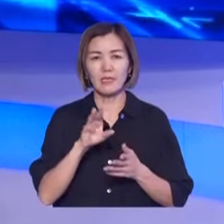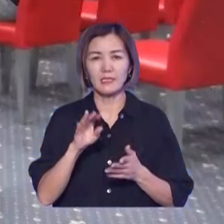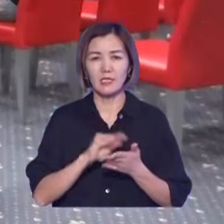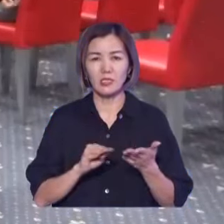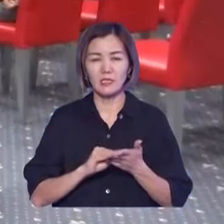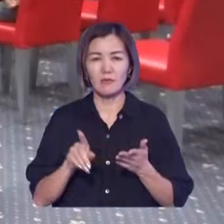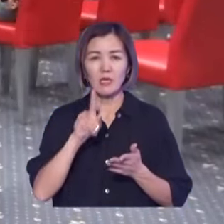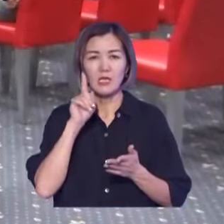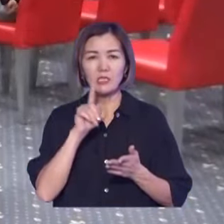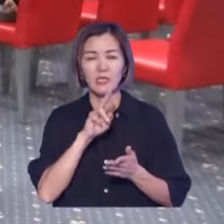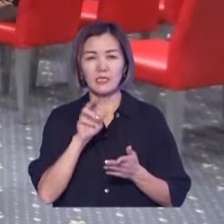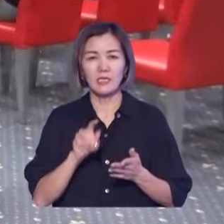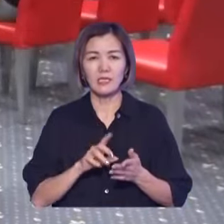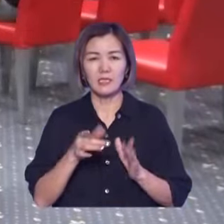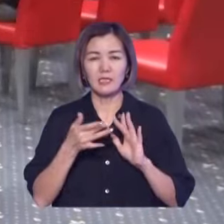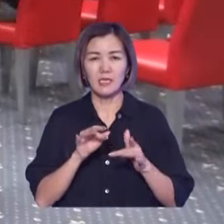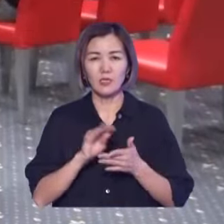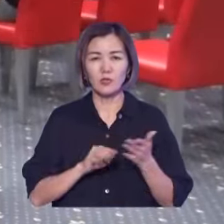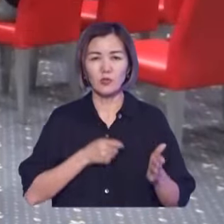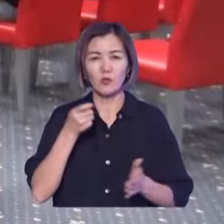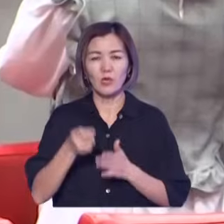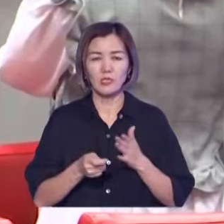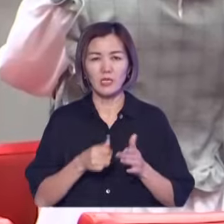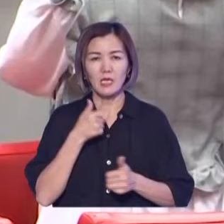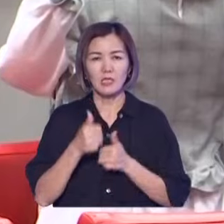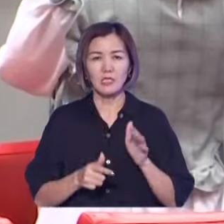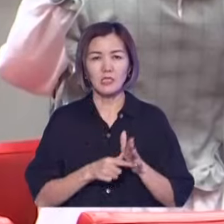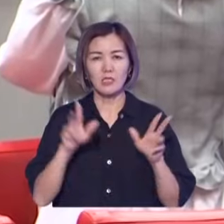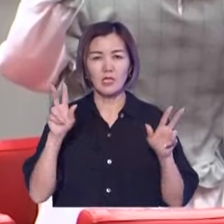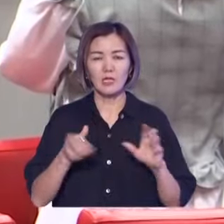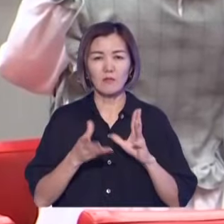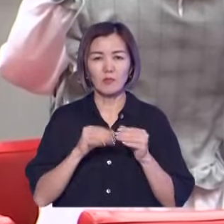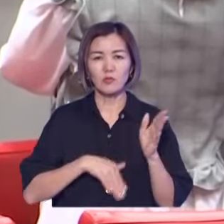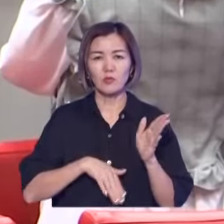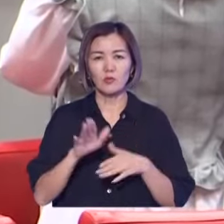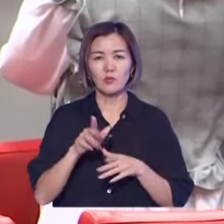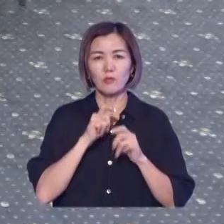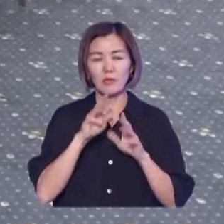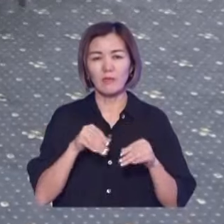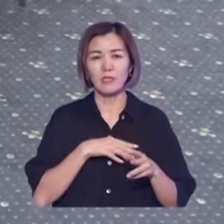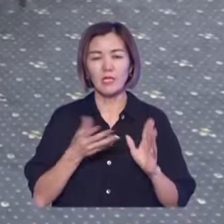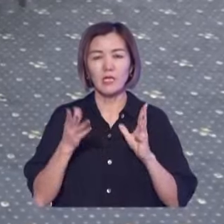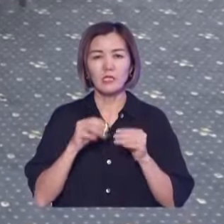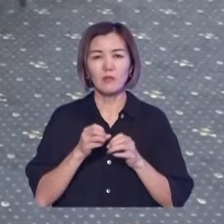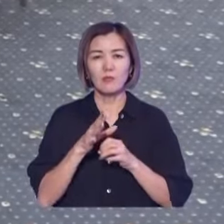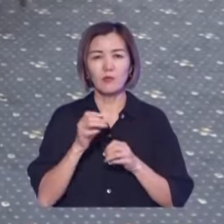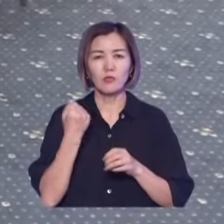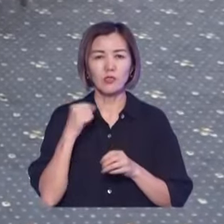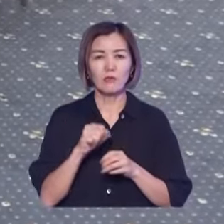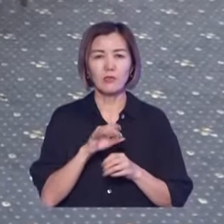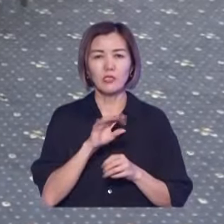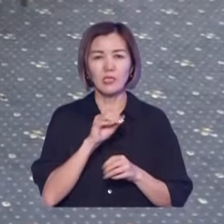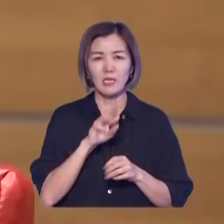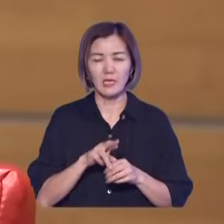жазып, jaskenges.kz сайтына жүктеуі қажет. Сайыста жеті аталым бойынша үздік жас мамандар марапатталады. Жалпы 14